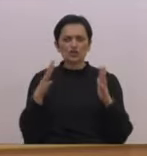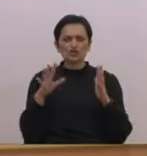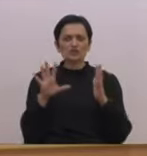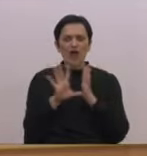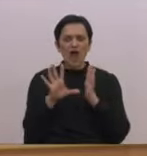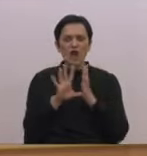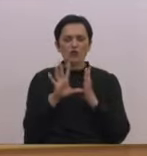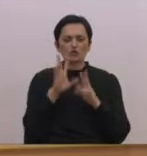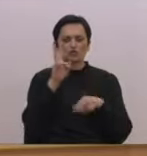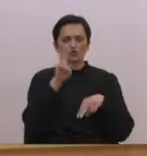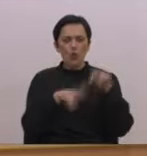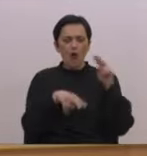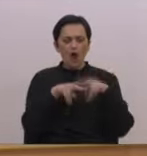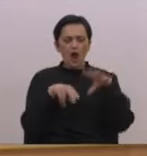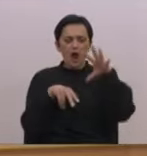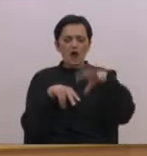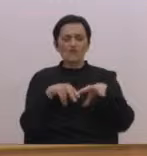Sada, Sada,